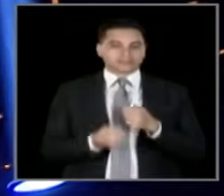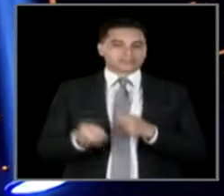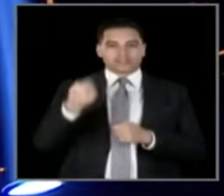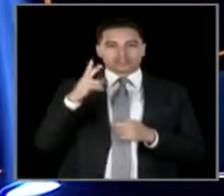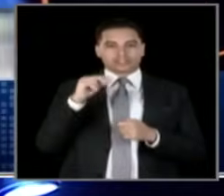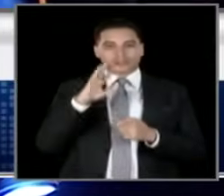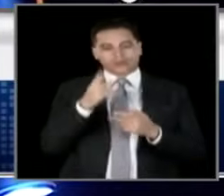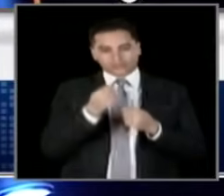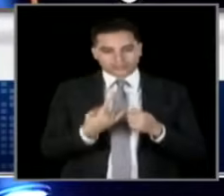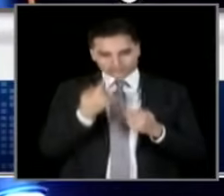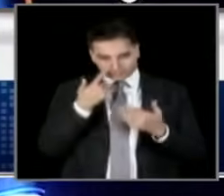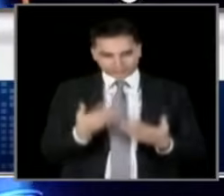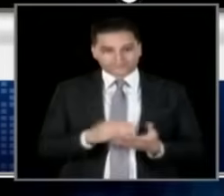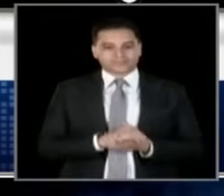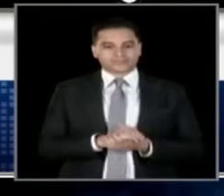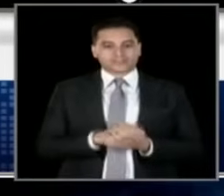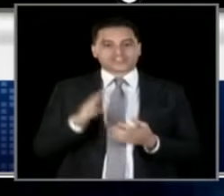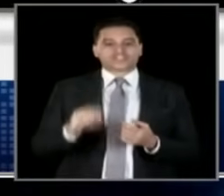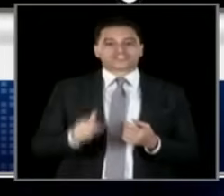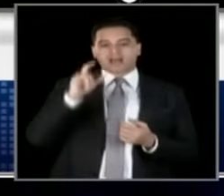بزائد 20 أو ناقص 10